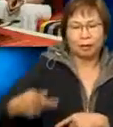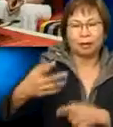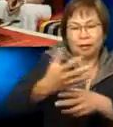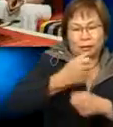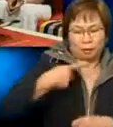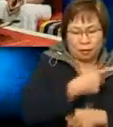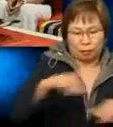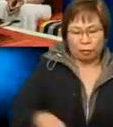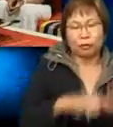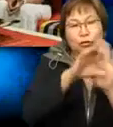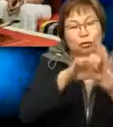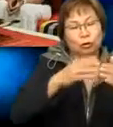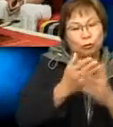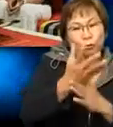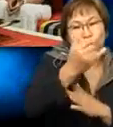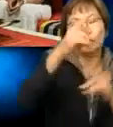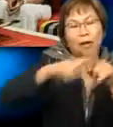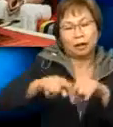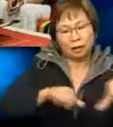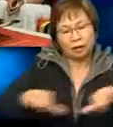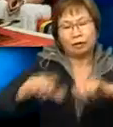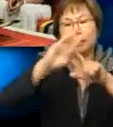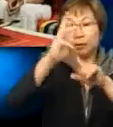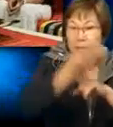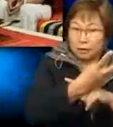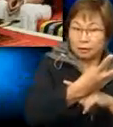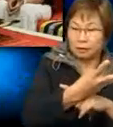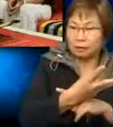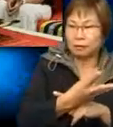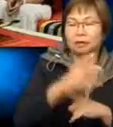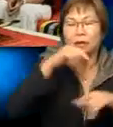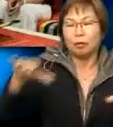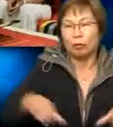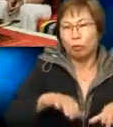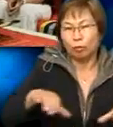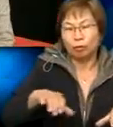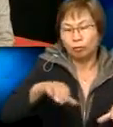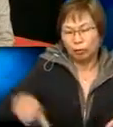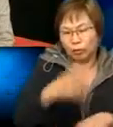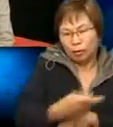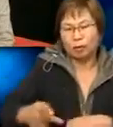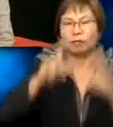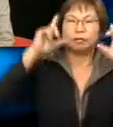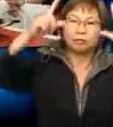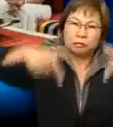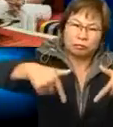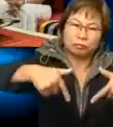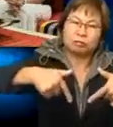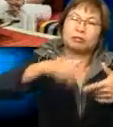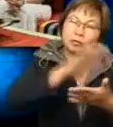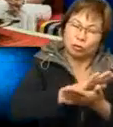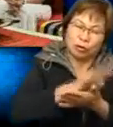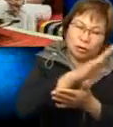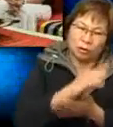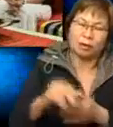kita lakukan. Contohnya, menerusi pelbagai aktiviti kebajikan. Tidak melakukan perkara-perkara yang dapat mencemarkan nama baik